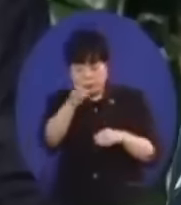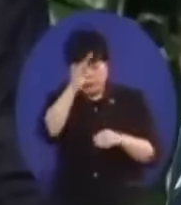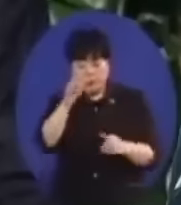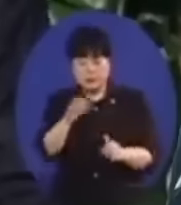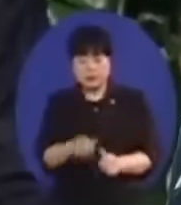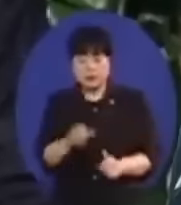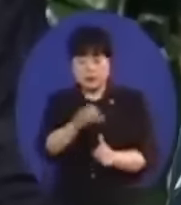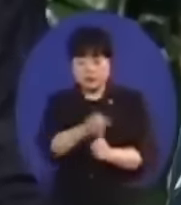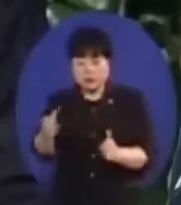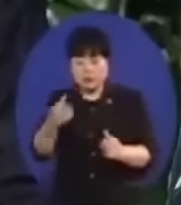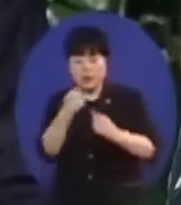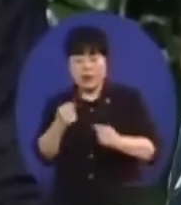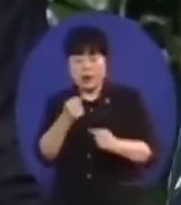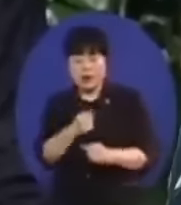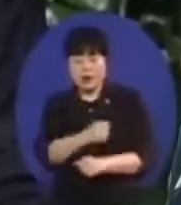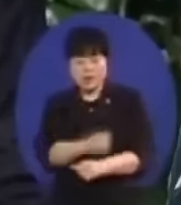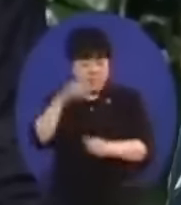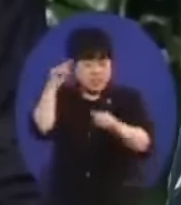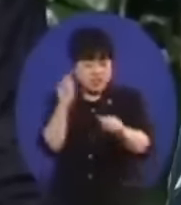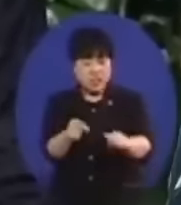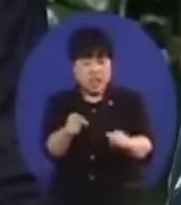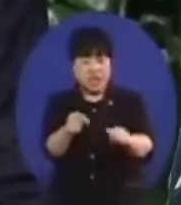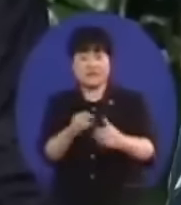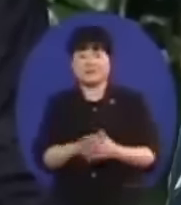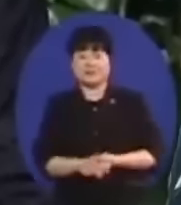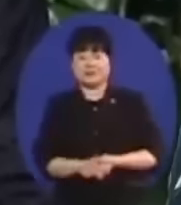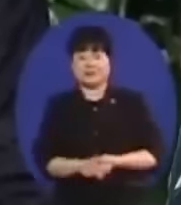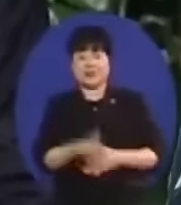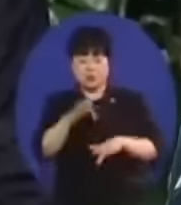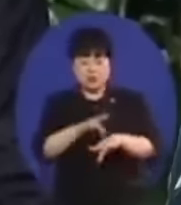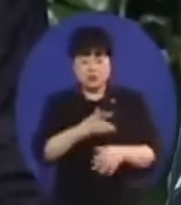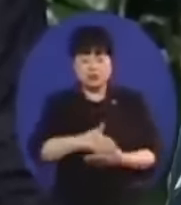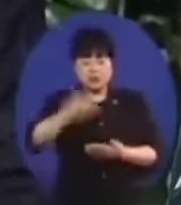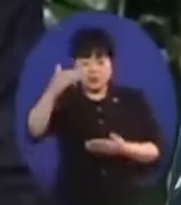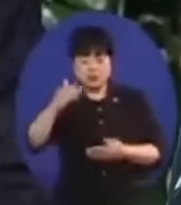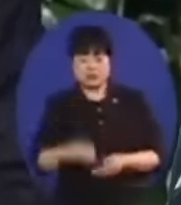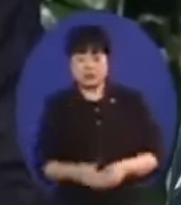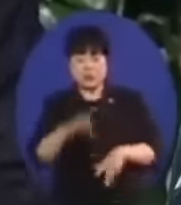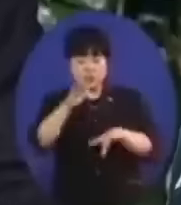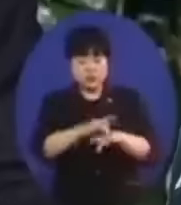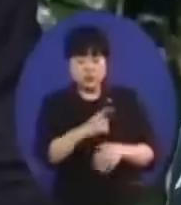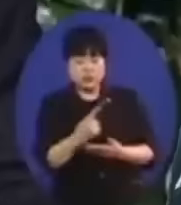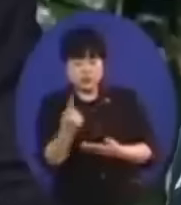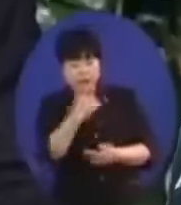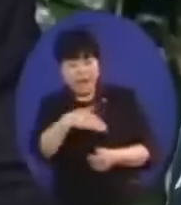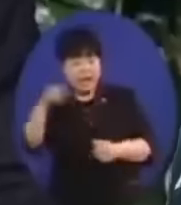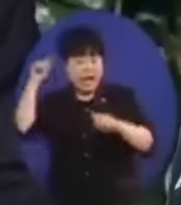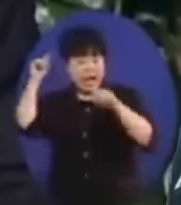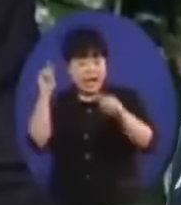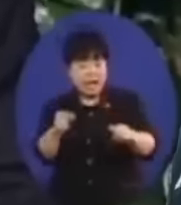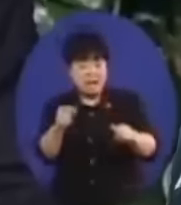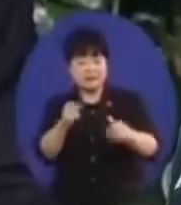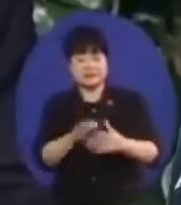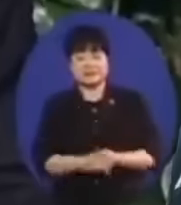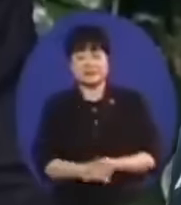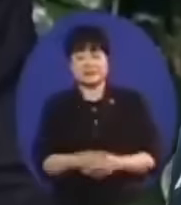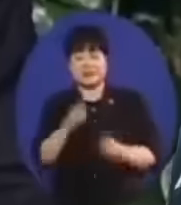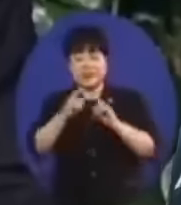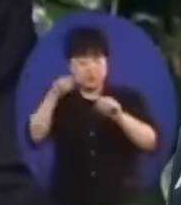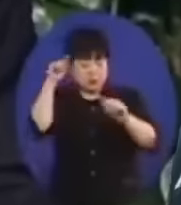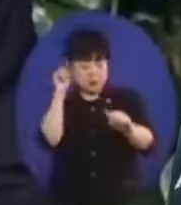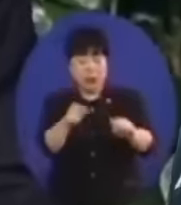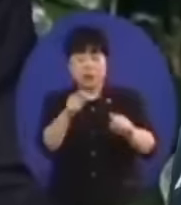놓여 건강할지어다라고 말하는 것입니다. 귀신을 쫓아낼 때도 귀신아 나오라고 말씀하시는